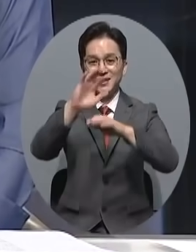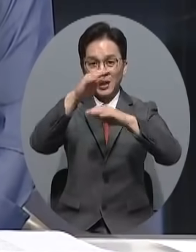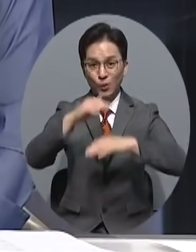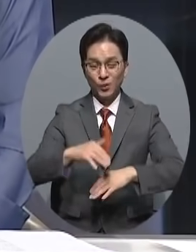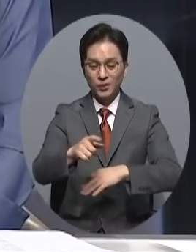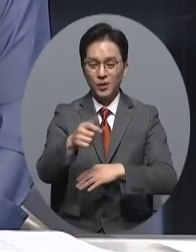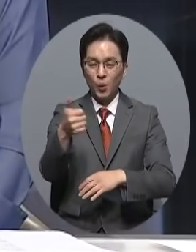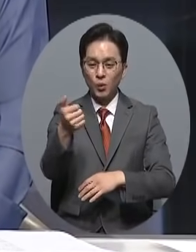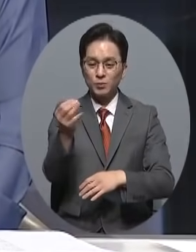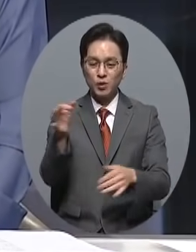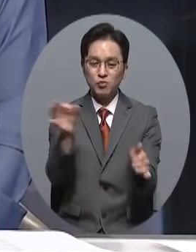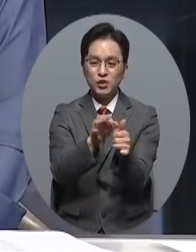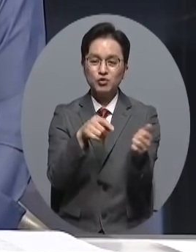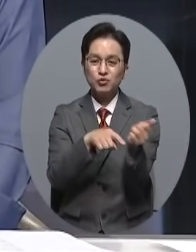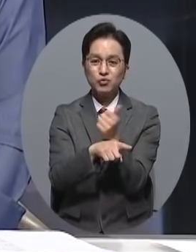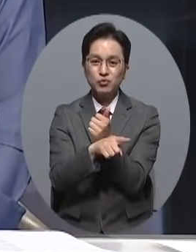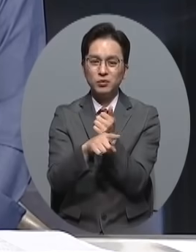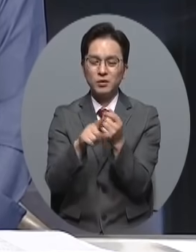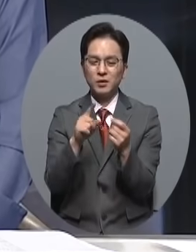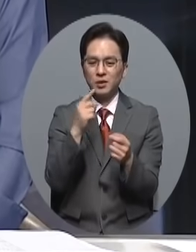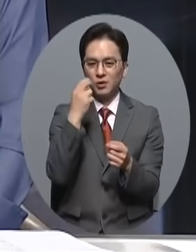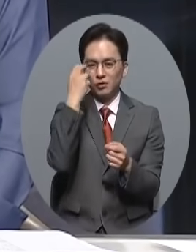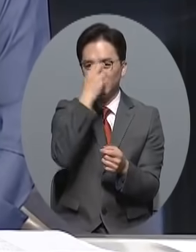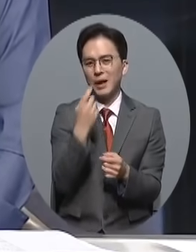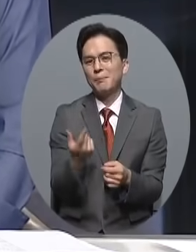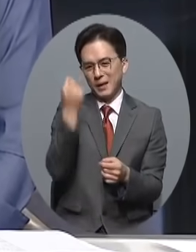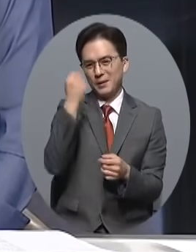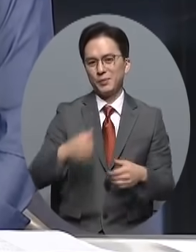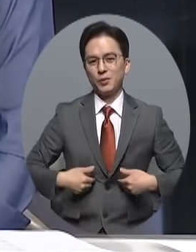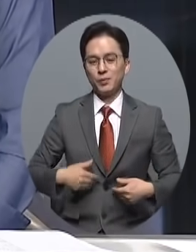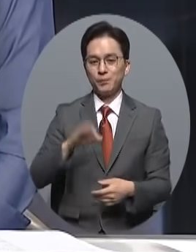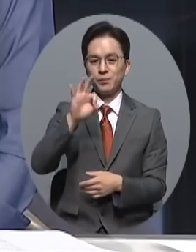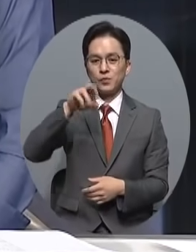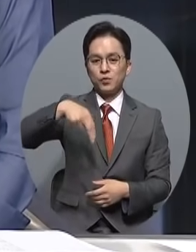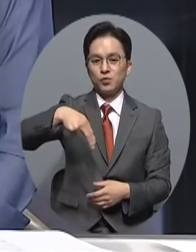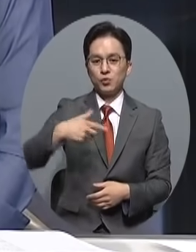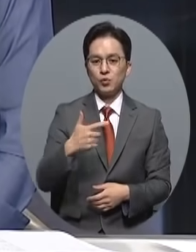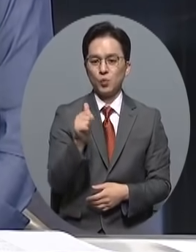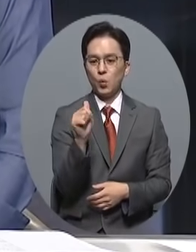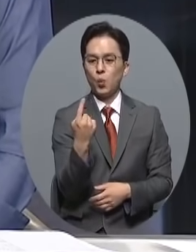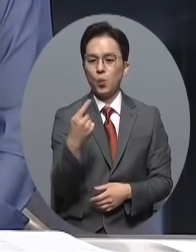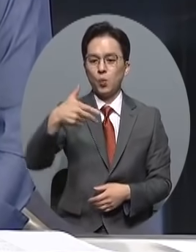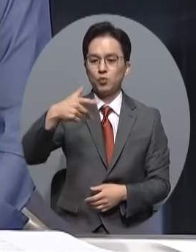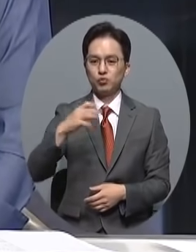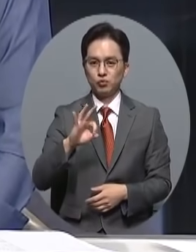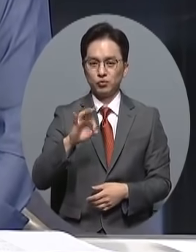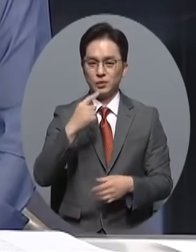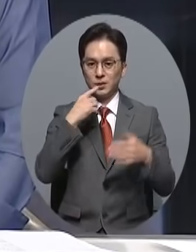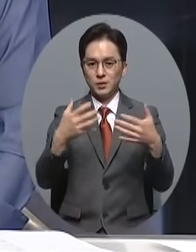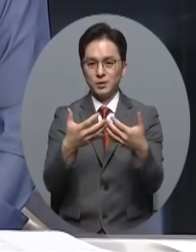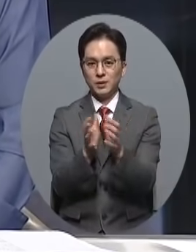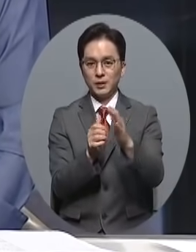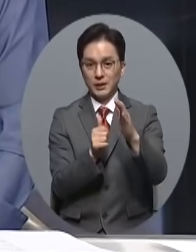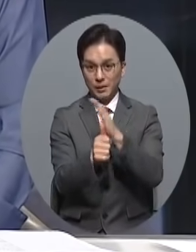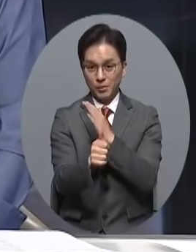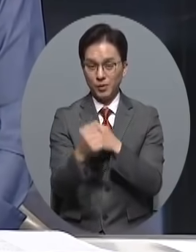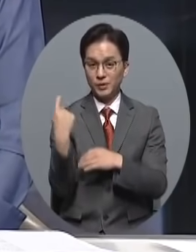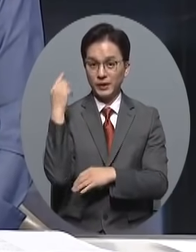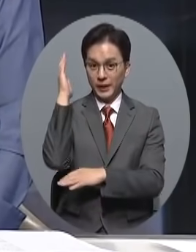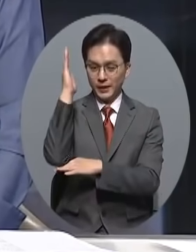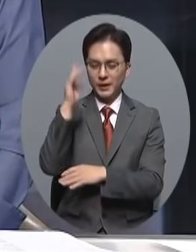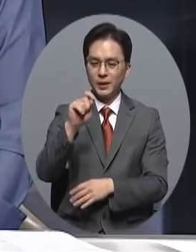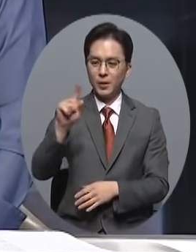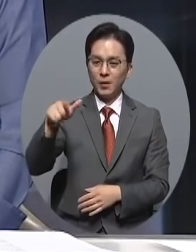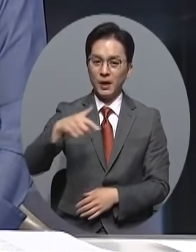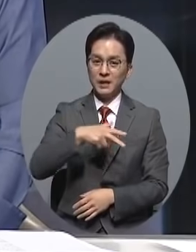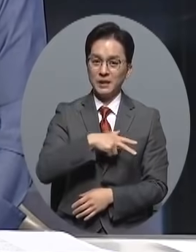결론이 빨리 나야 될 거라고 생각합니다. 윤호중 원내대표 이 화천대유 감사 보고서에서 곽상도 의원